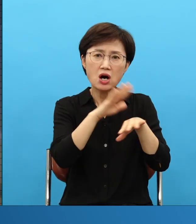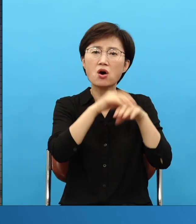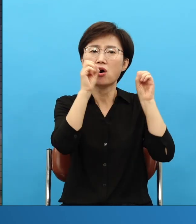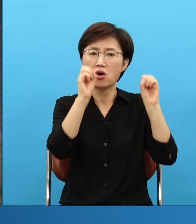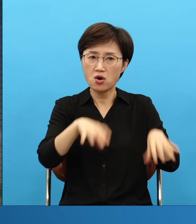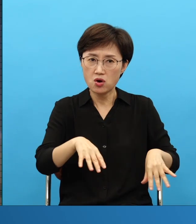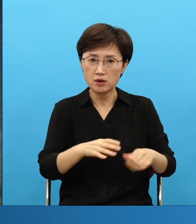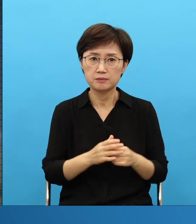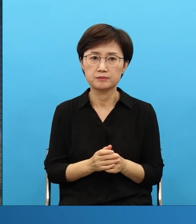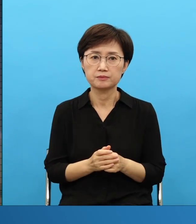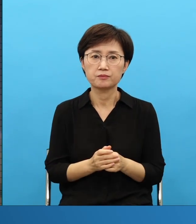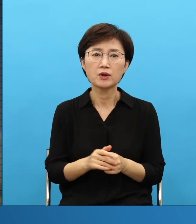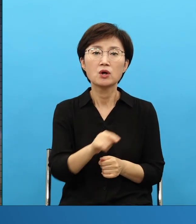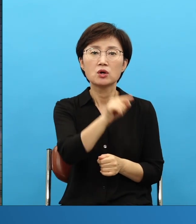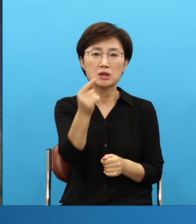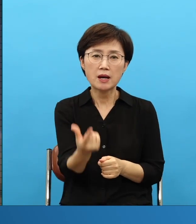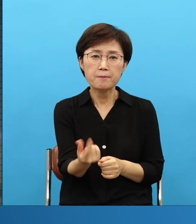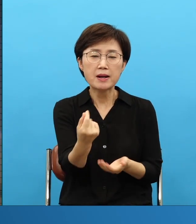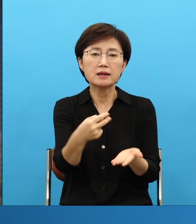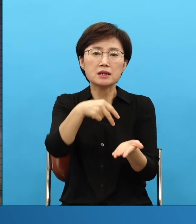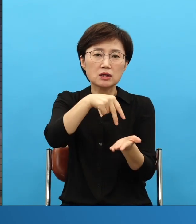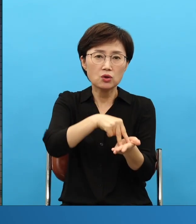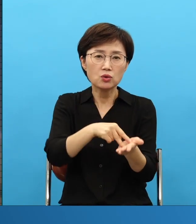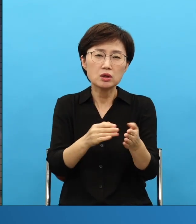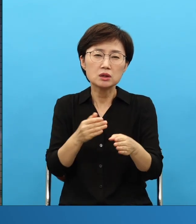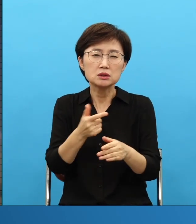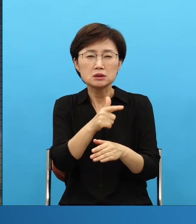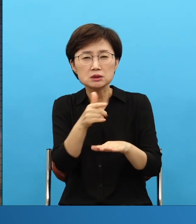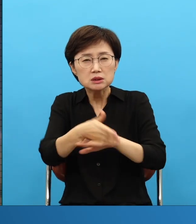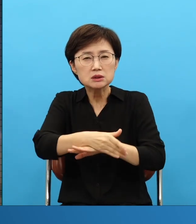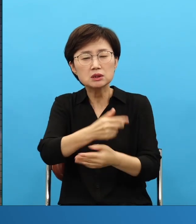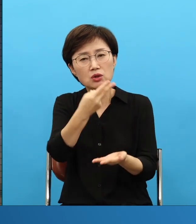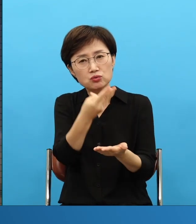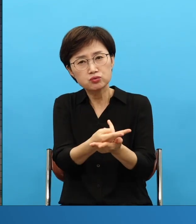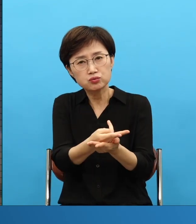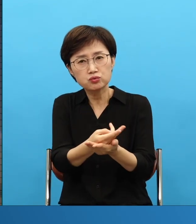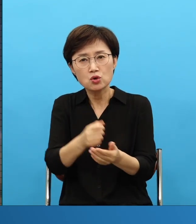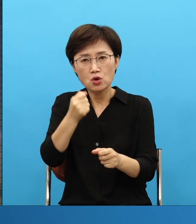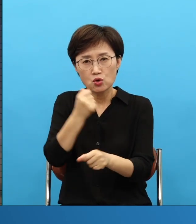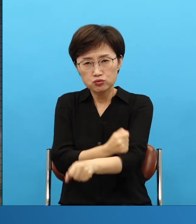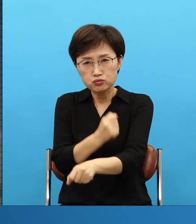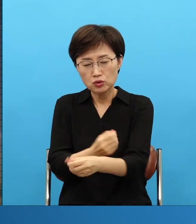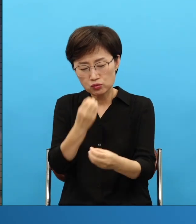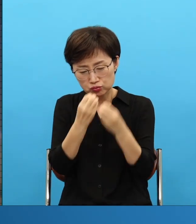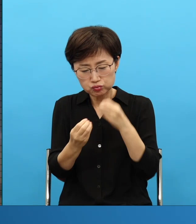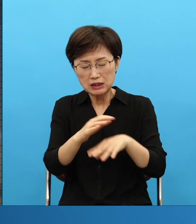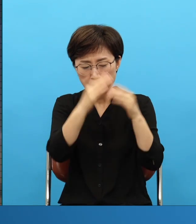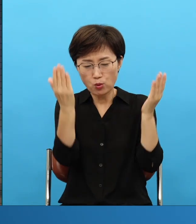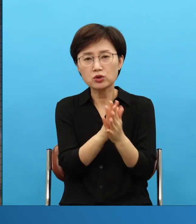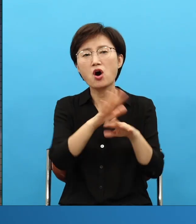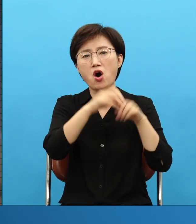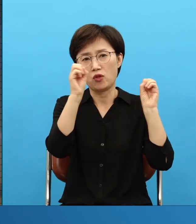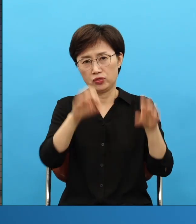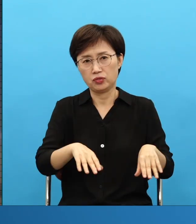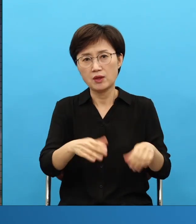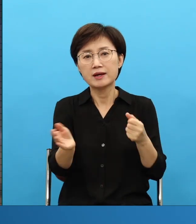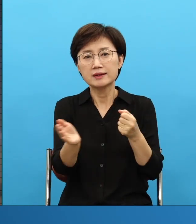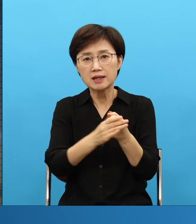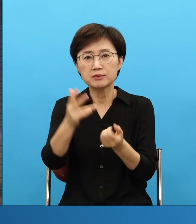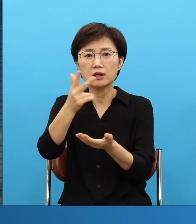있음이 헛되도다. 너희가 일찍 일어나고 늦게 누우며 수고의 떡을 먹음이 헛되도다.